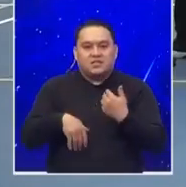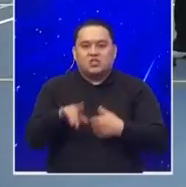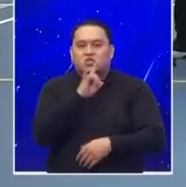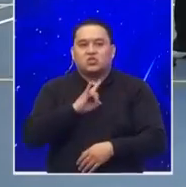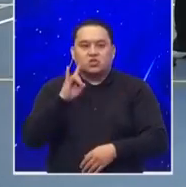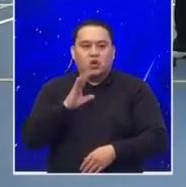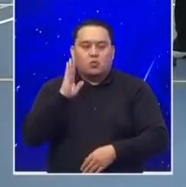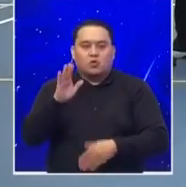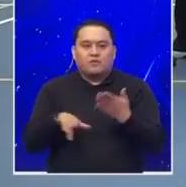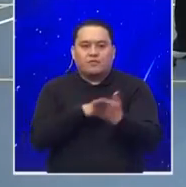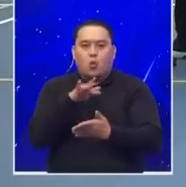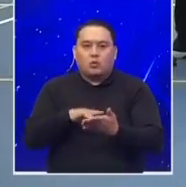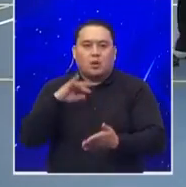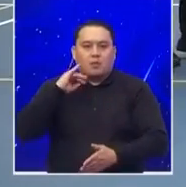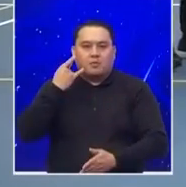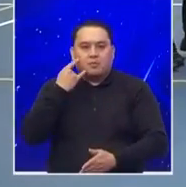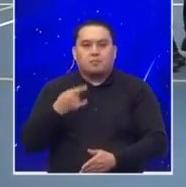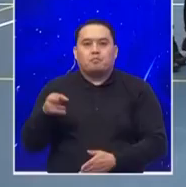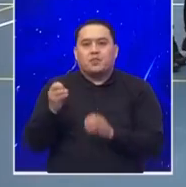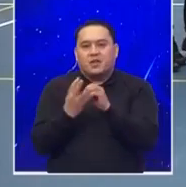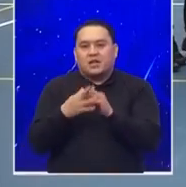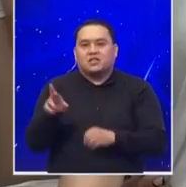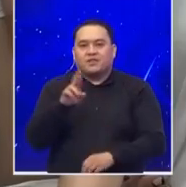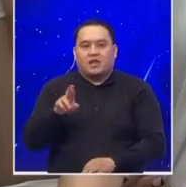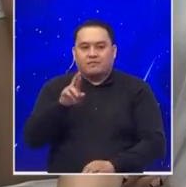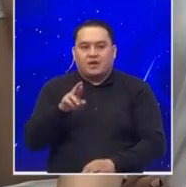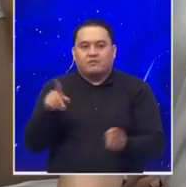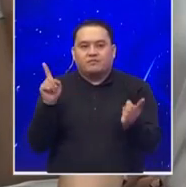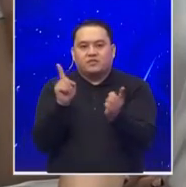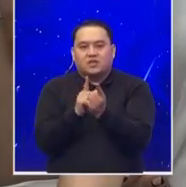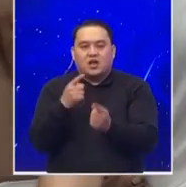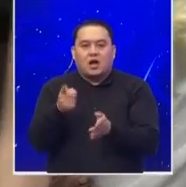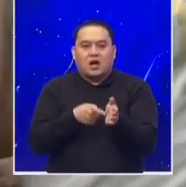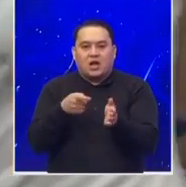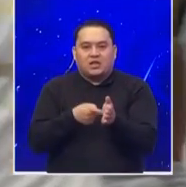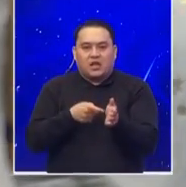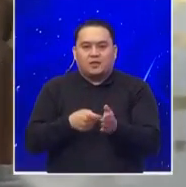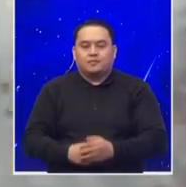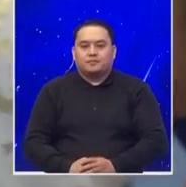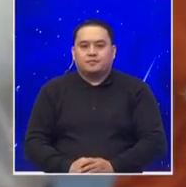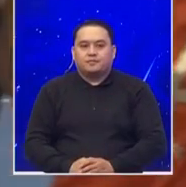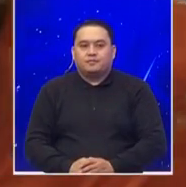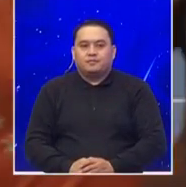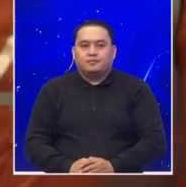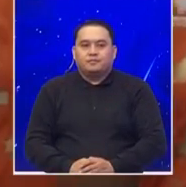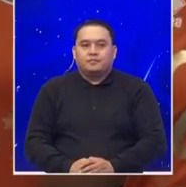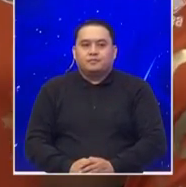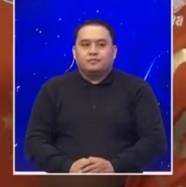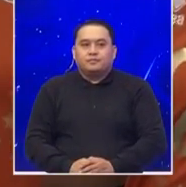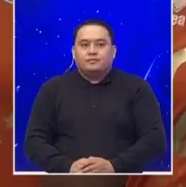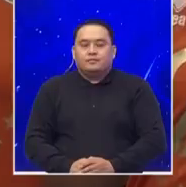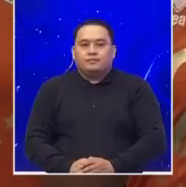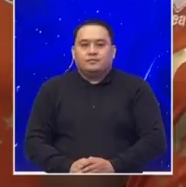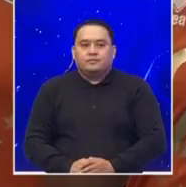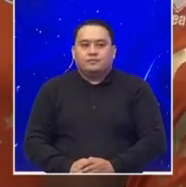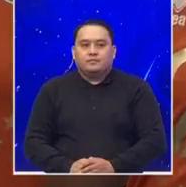команд стартует в городе Павлодар с 15 января. ЖТСУ встретится с Карагандой. Аделя Кжаркенова, Ербол Атантелов, телеканал